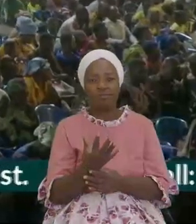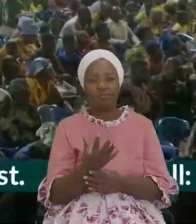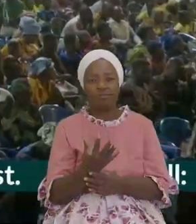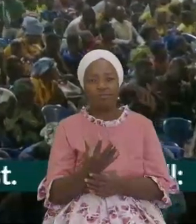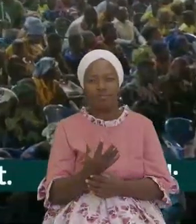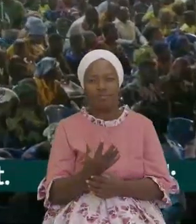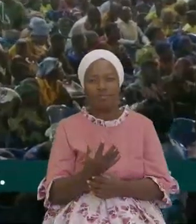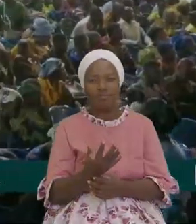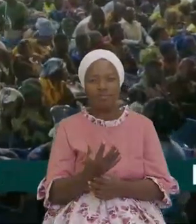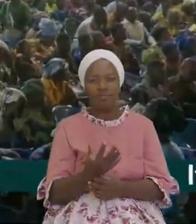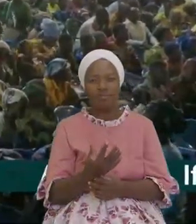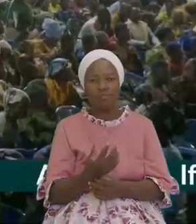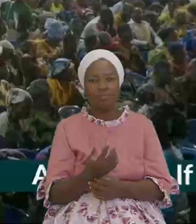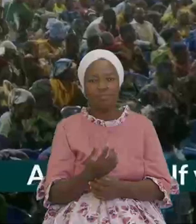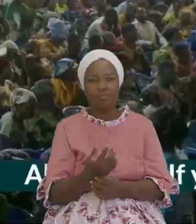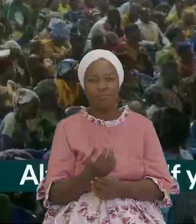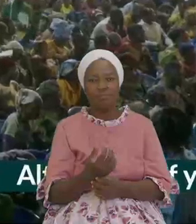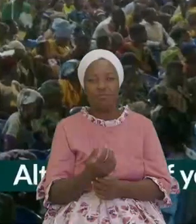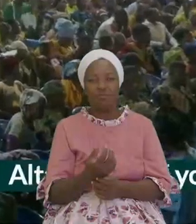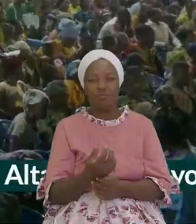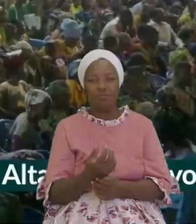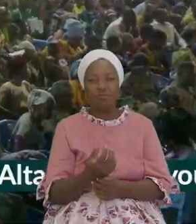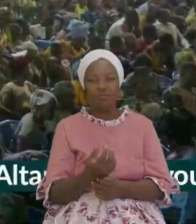Pour que vous puissiez grandir.